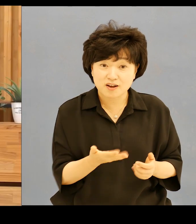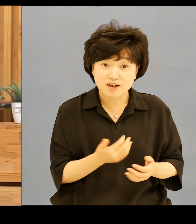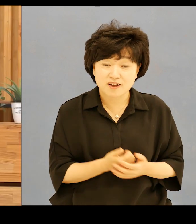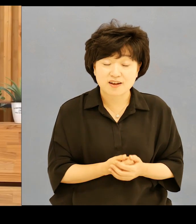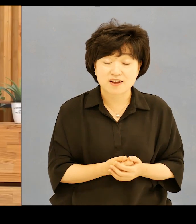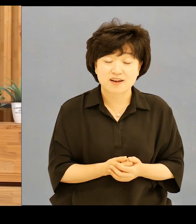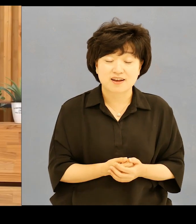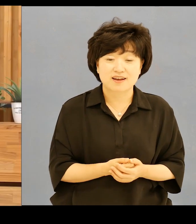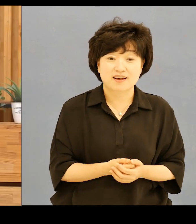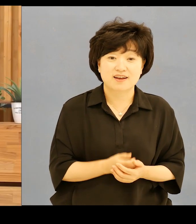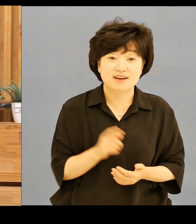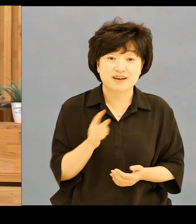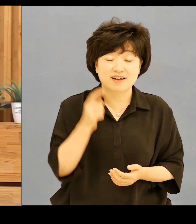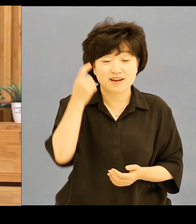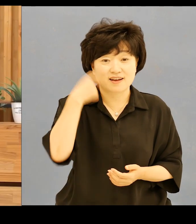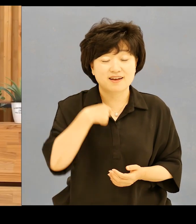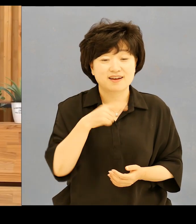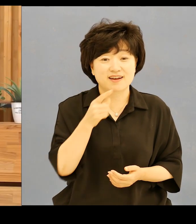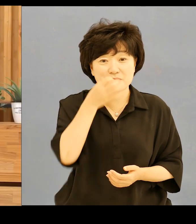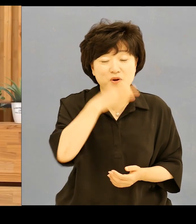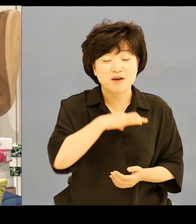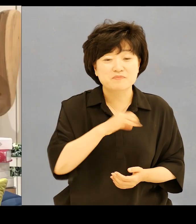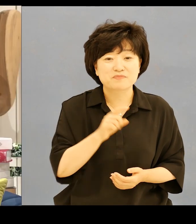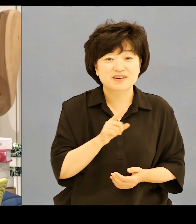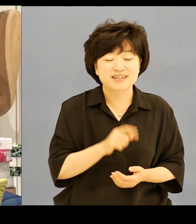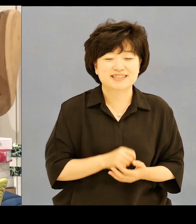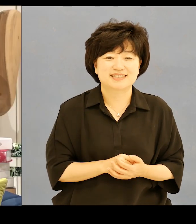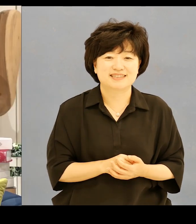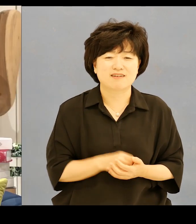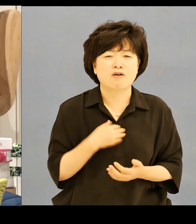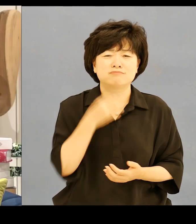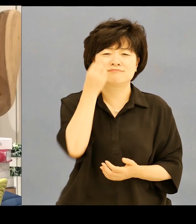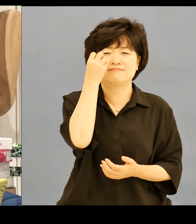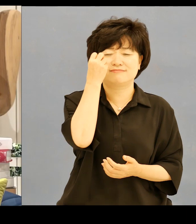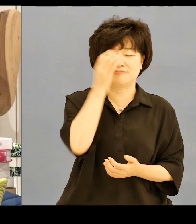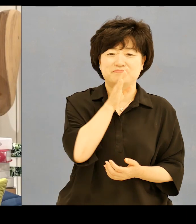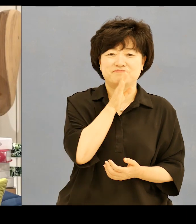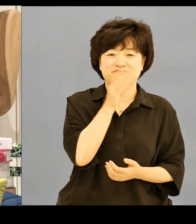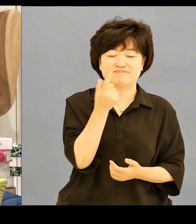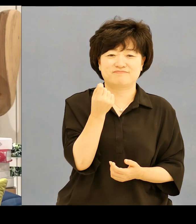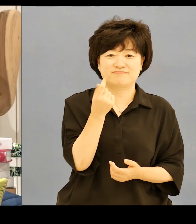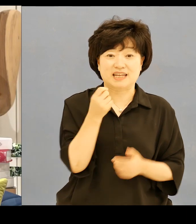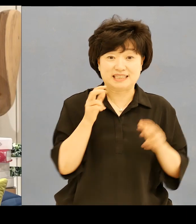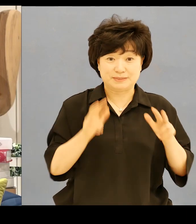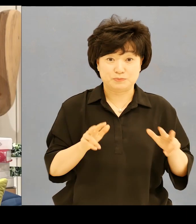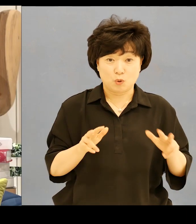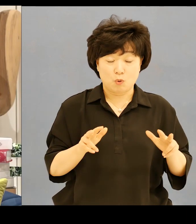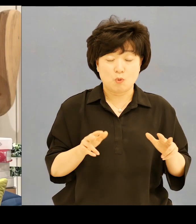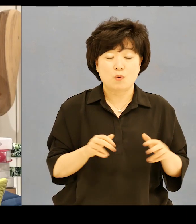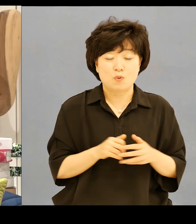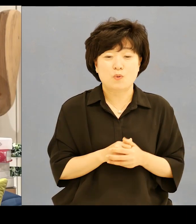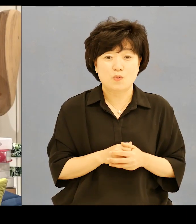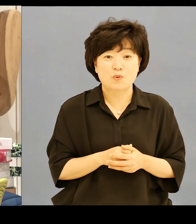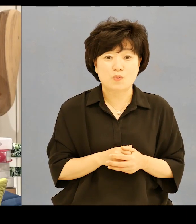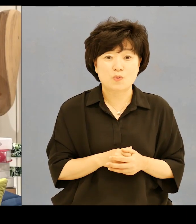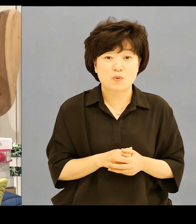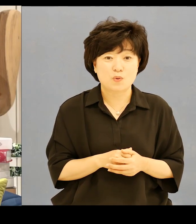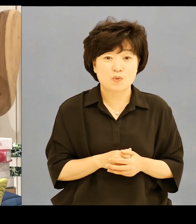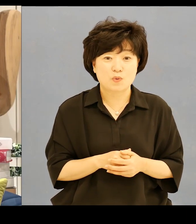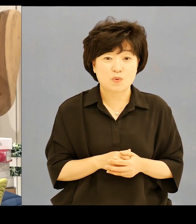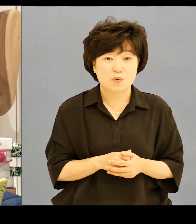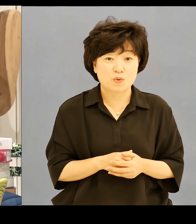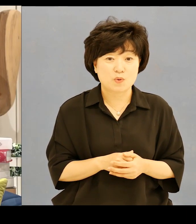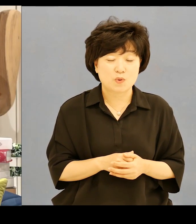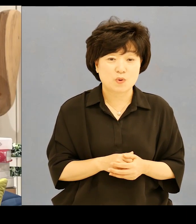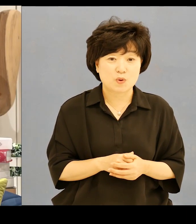보람이 있다 보면 그럴 수 있잖아요. 몰두하다 보면. 제가 정말 신기한 게 네. 지금도 사실은